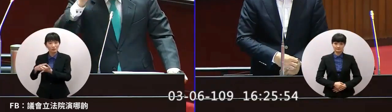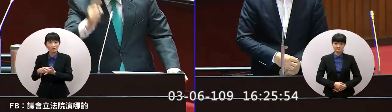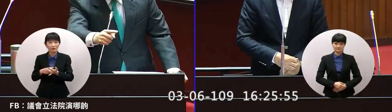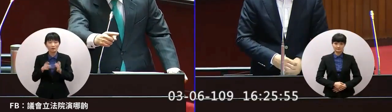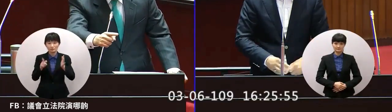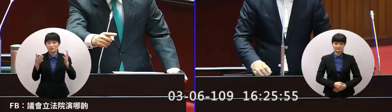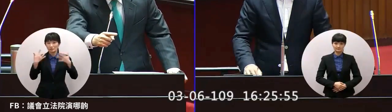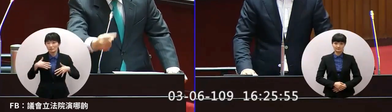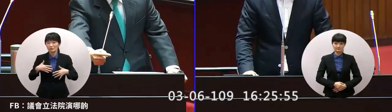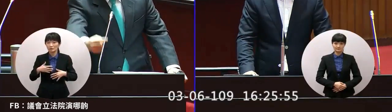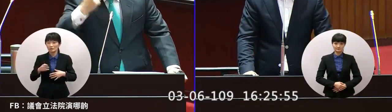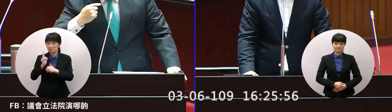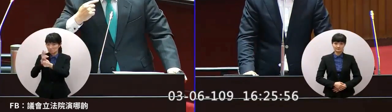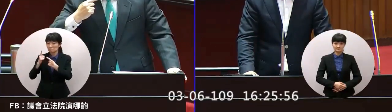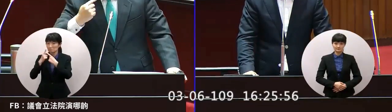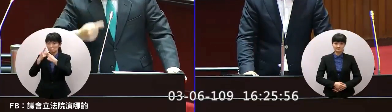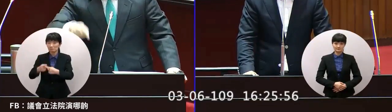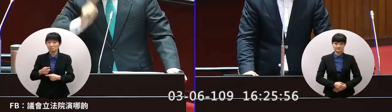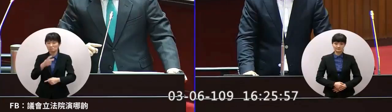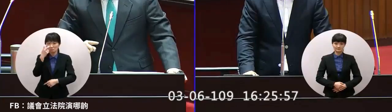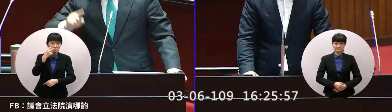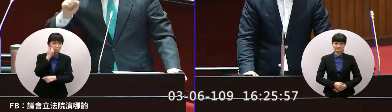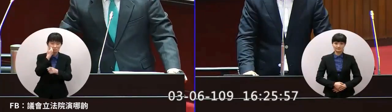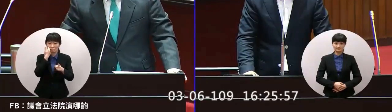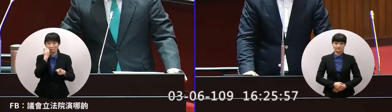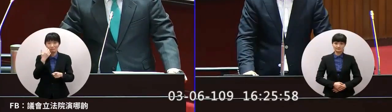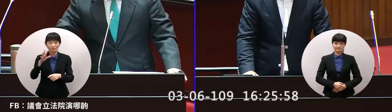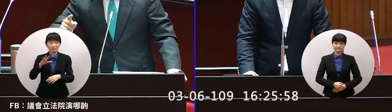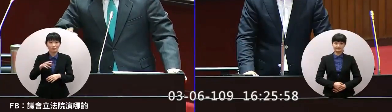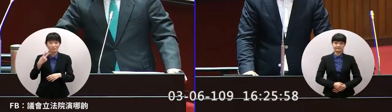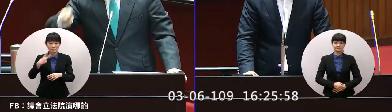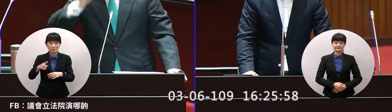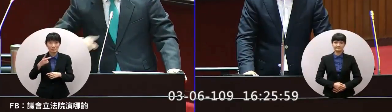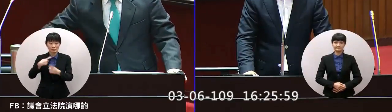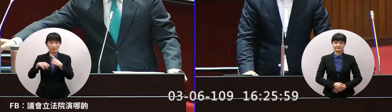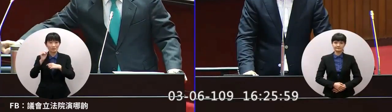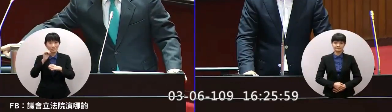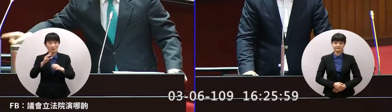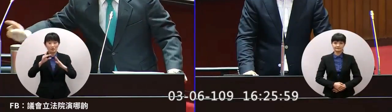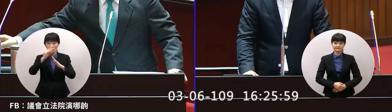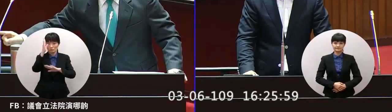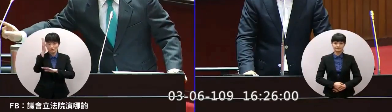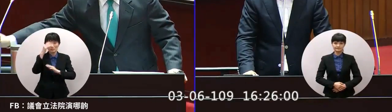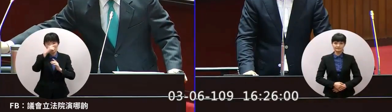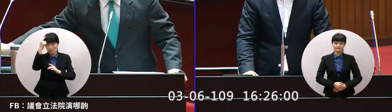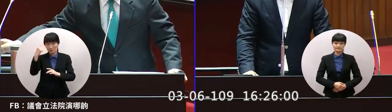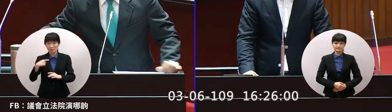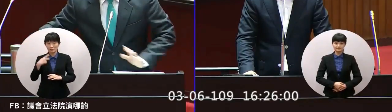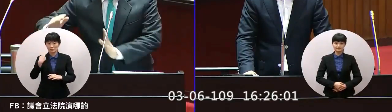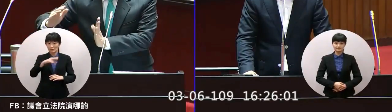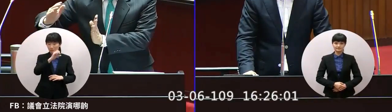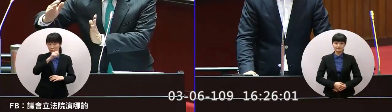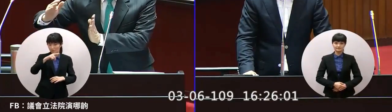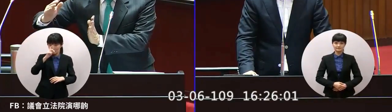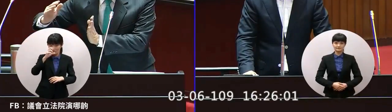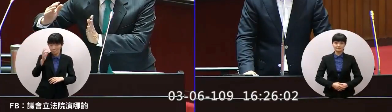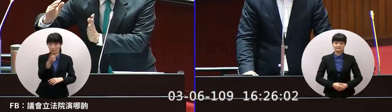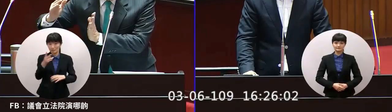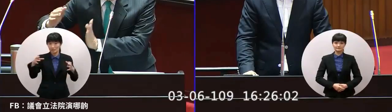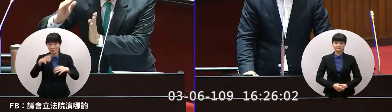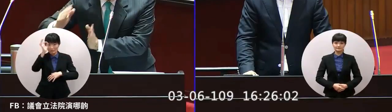事吼，先去关怀，啊，来个反倒转来吼，内政部甲户政署遮，那个来道歉，啊，甲 CDC 来个道歉。啊，当